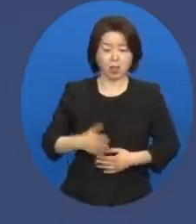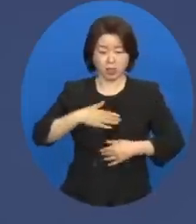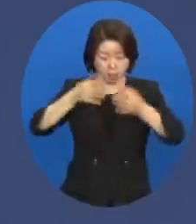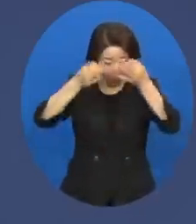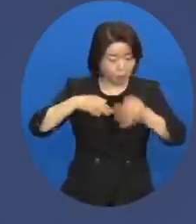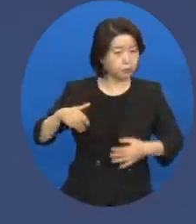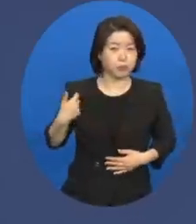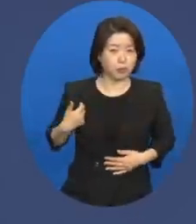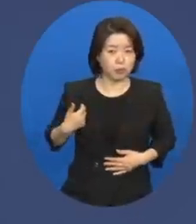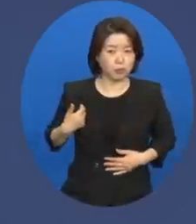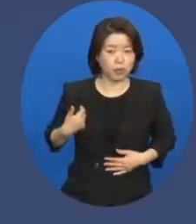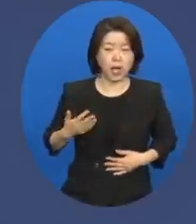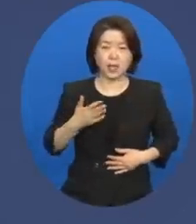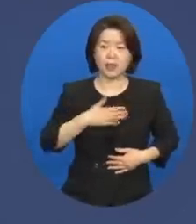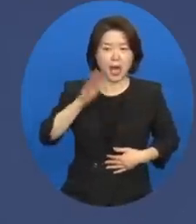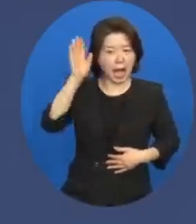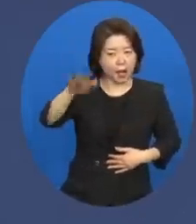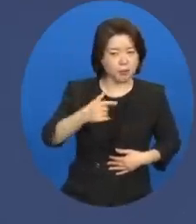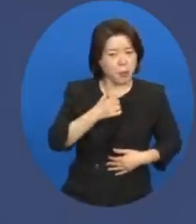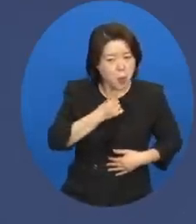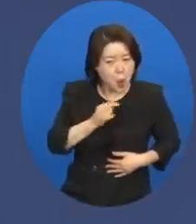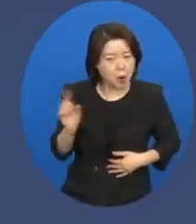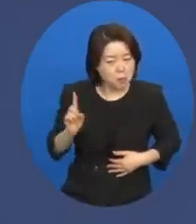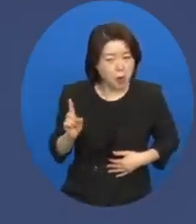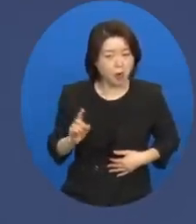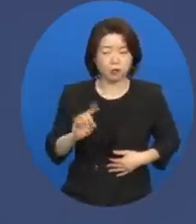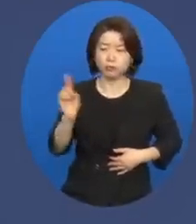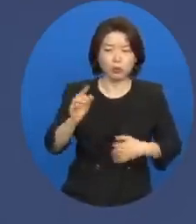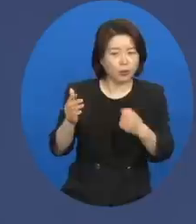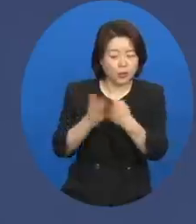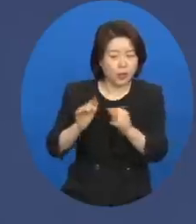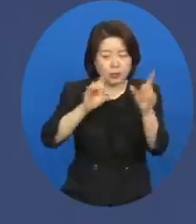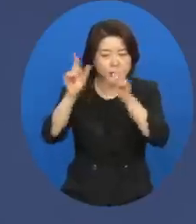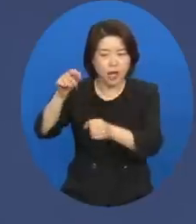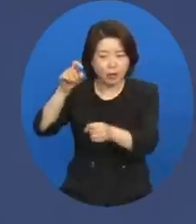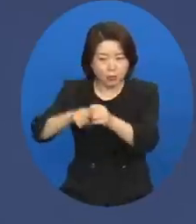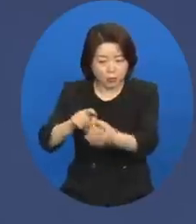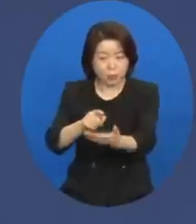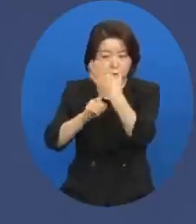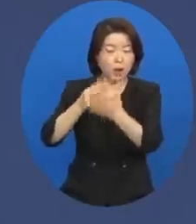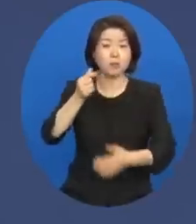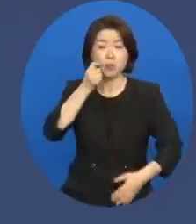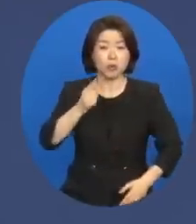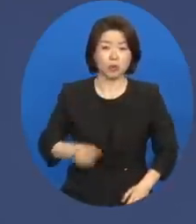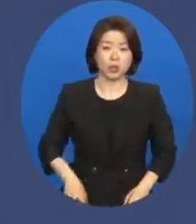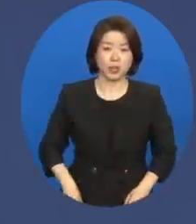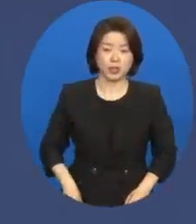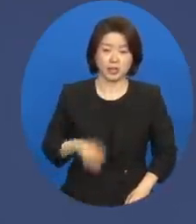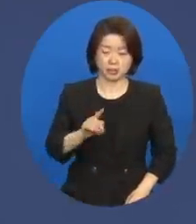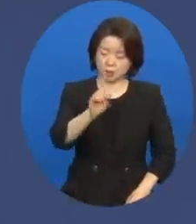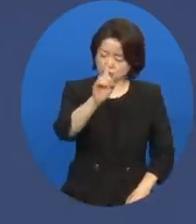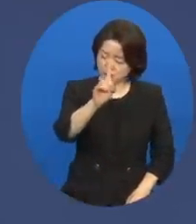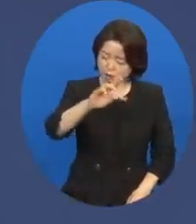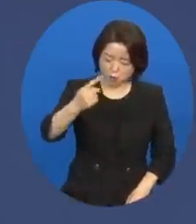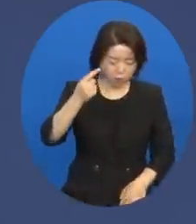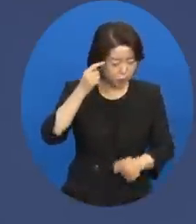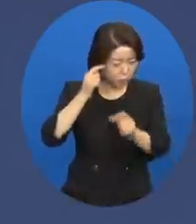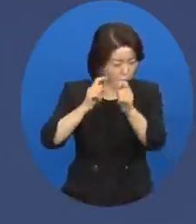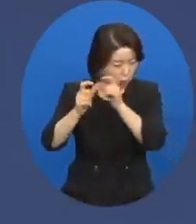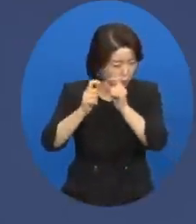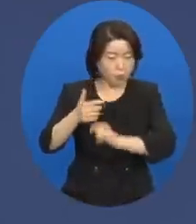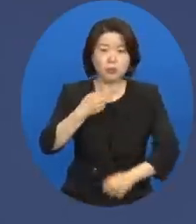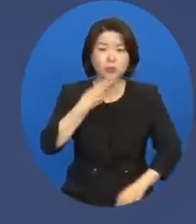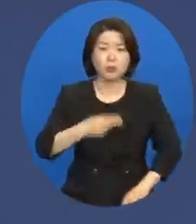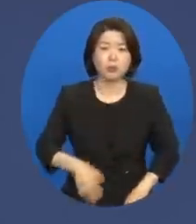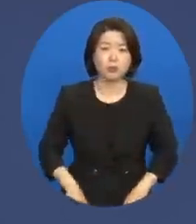모르면 내가 무엇을 추구하고 무엇 때문에 살아가는지가 밝혀지질 않는데 이걸 한 번도 고민하면서